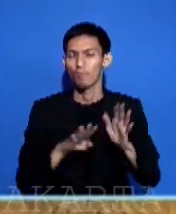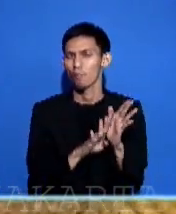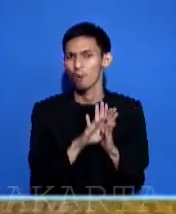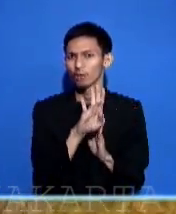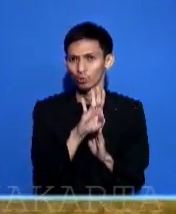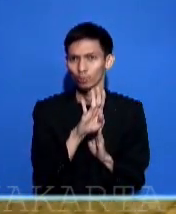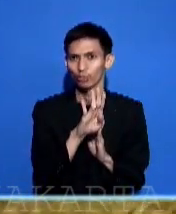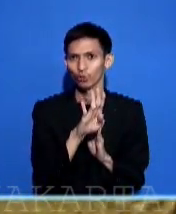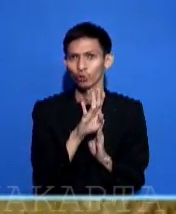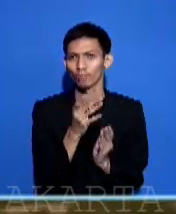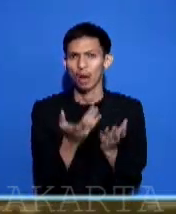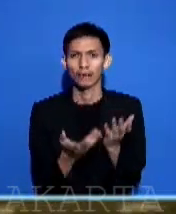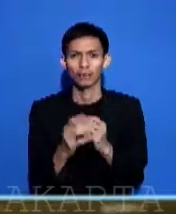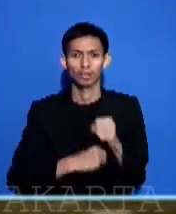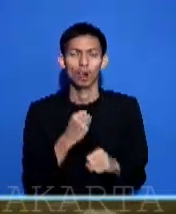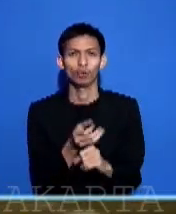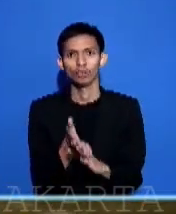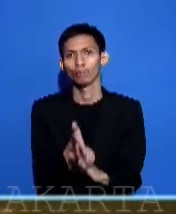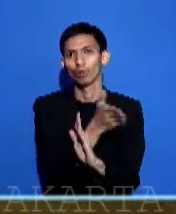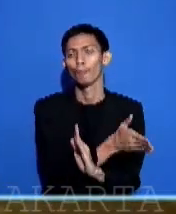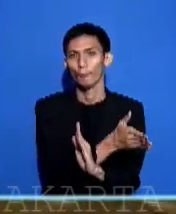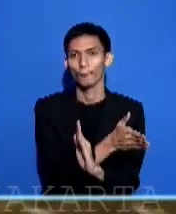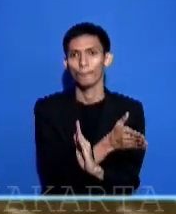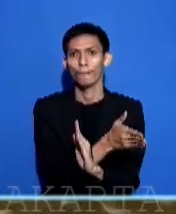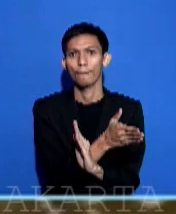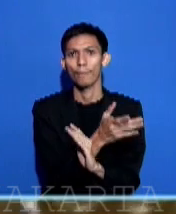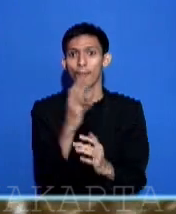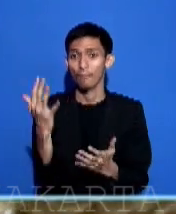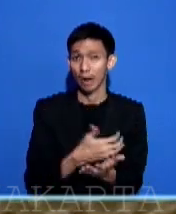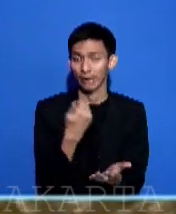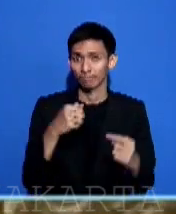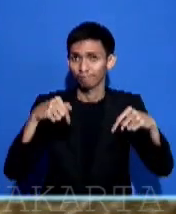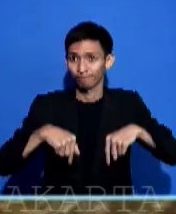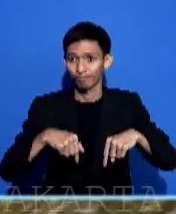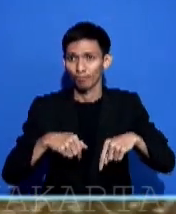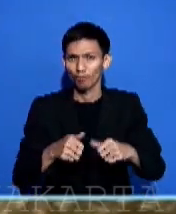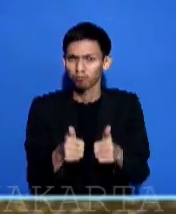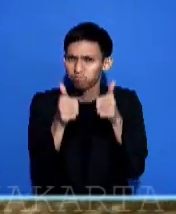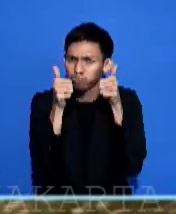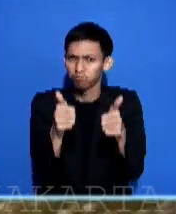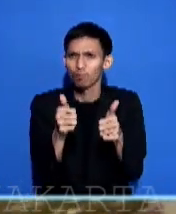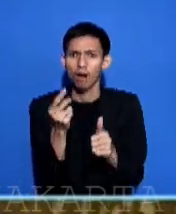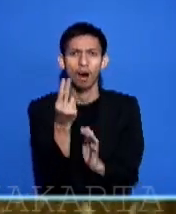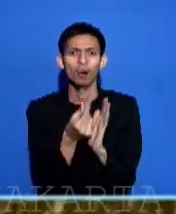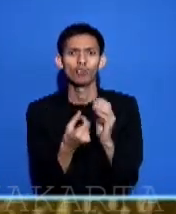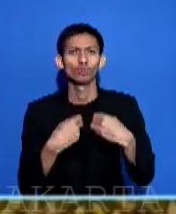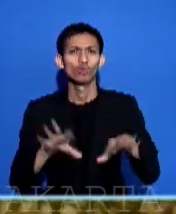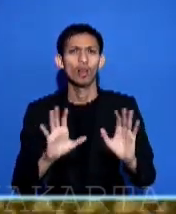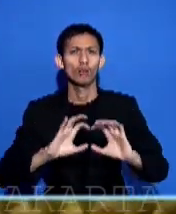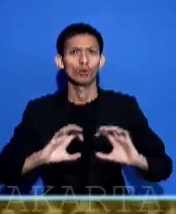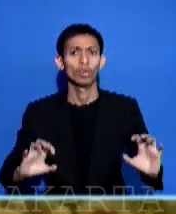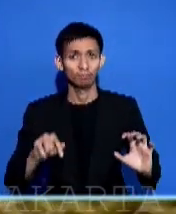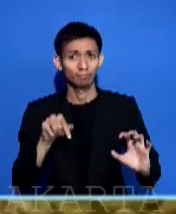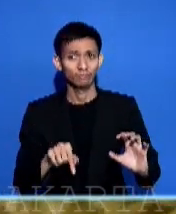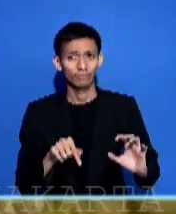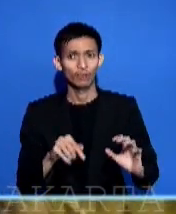jika dibandingkan dengan tahun sebelumnya. Terlebih panenan pada tahun ini tergolong bagus. Harga jual durian di tempatnya memang cenderung